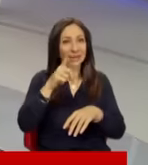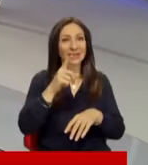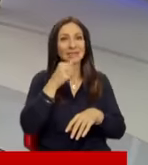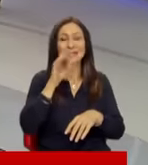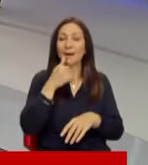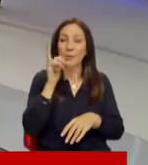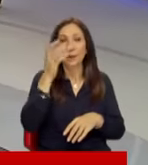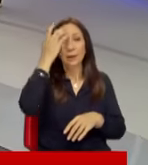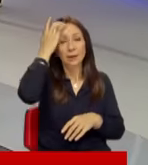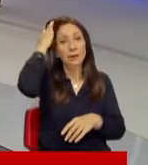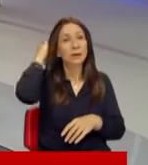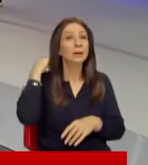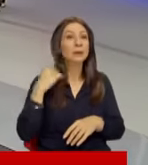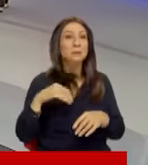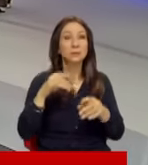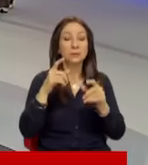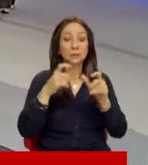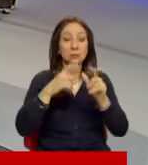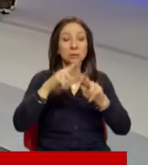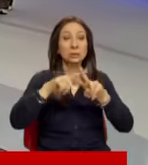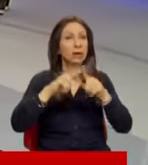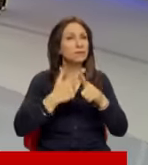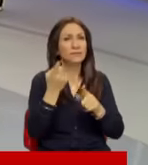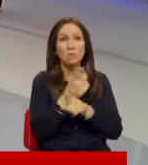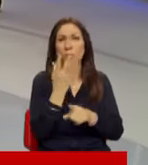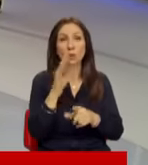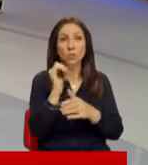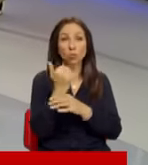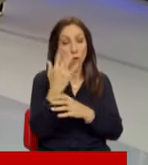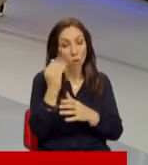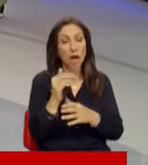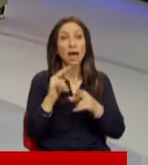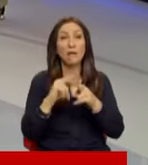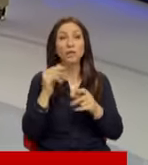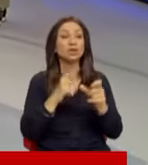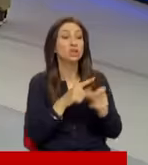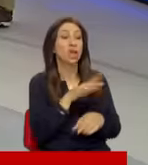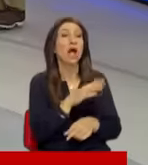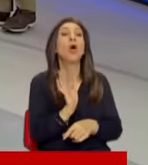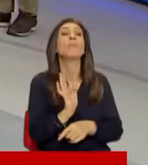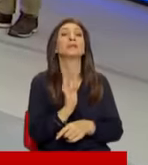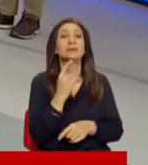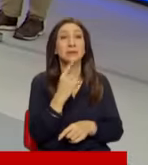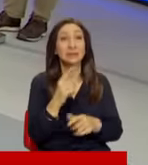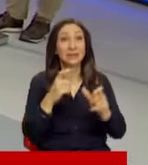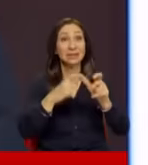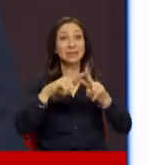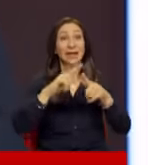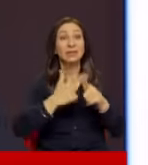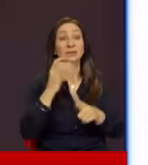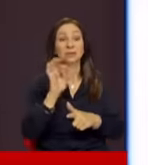Deniz abi. Yani staja falan olmaz. Nereden çıkıyor bu? Ustaya olur, kalfaya olur, çırağa olmaz demişti. Staja